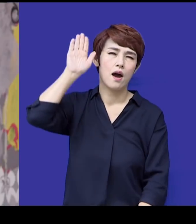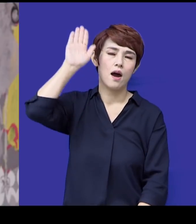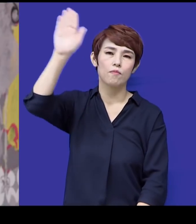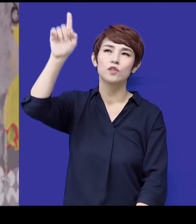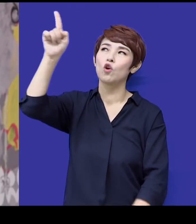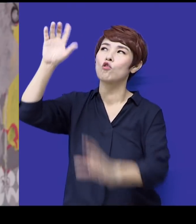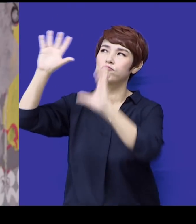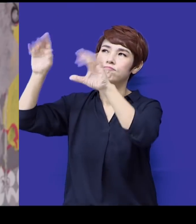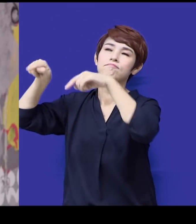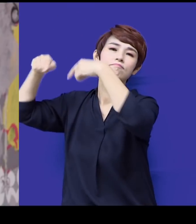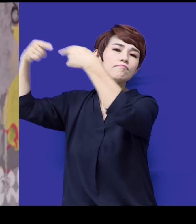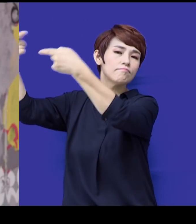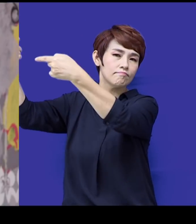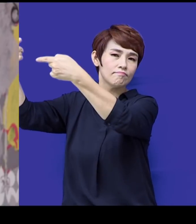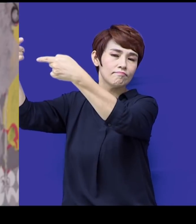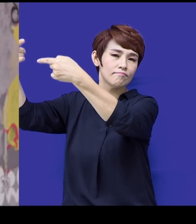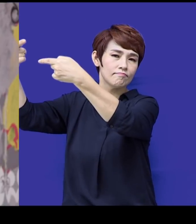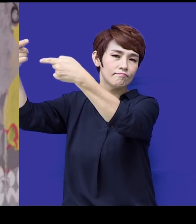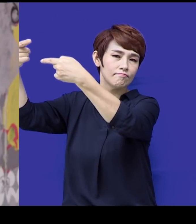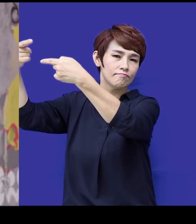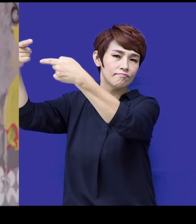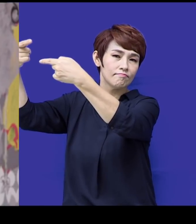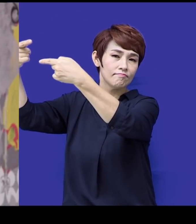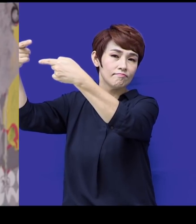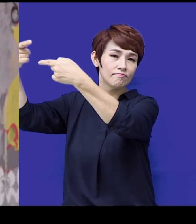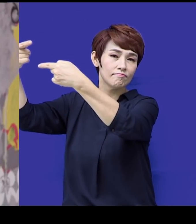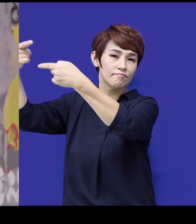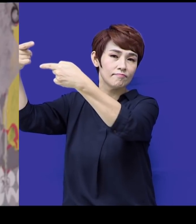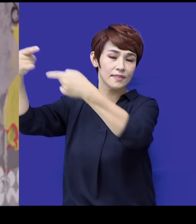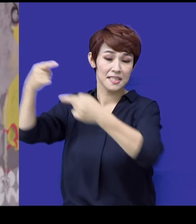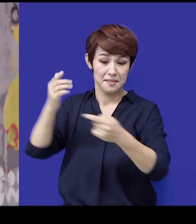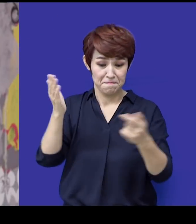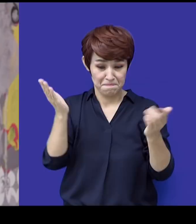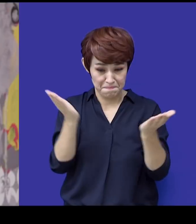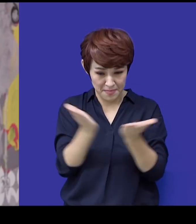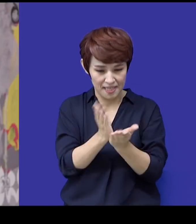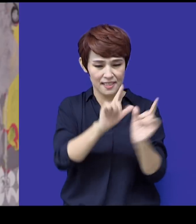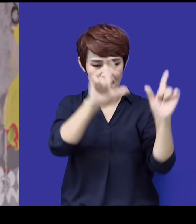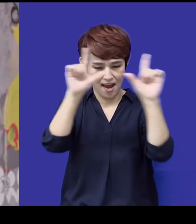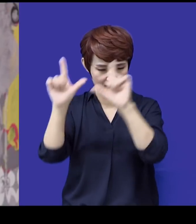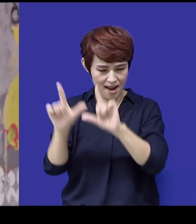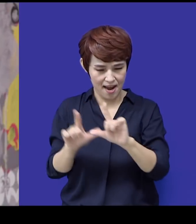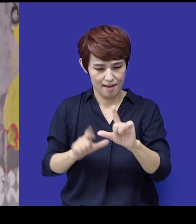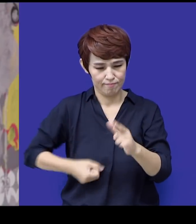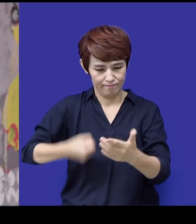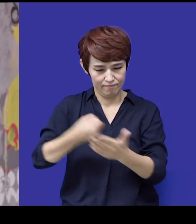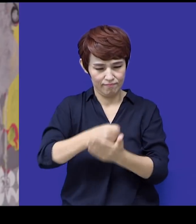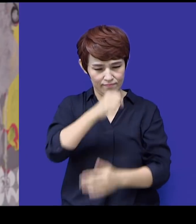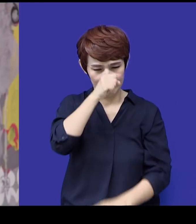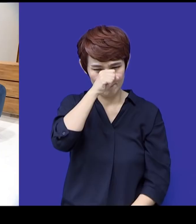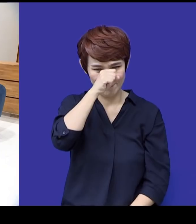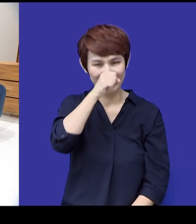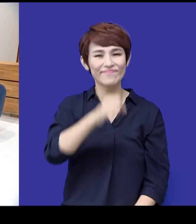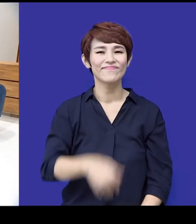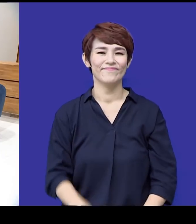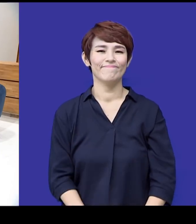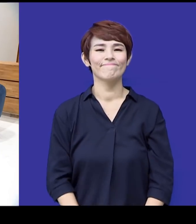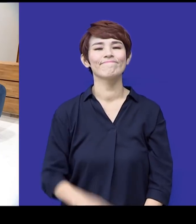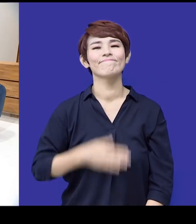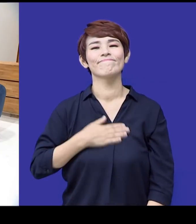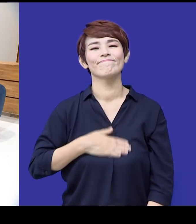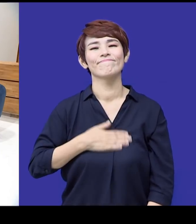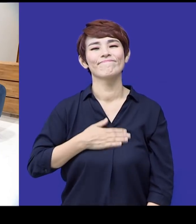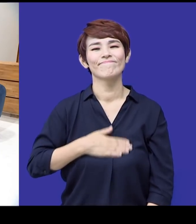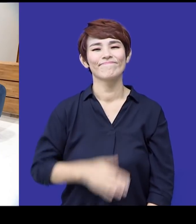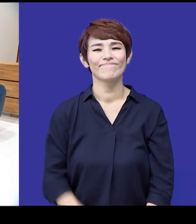천국 갈 사람이다. 그러니 천국 갈 사람답게 살아야 되겠다. 그렇게 하면서 살았으면 좋겠다는 거죠. 네. 명심하도록